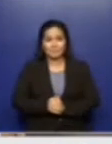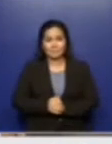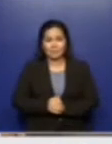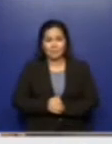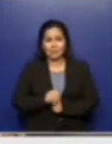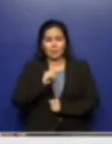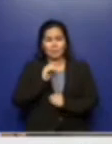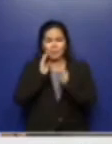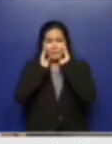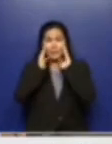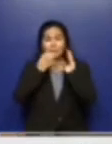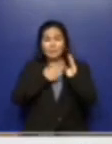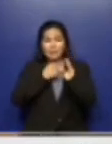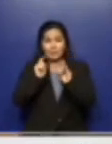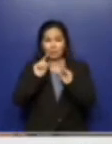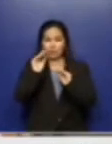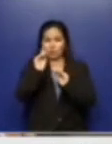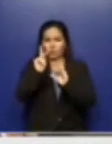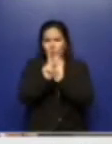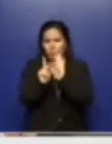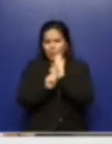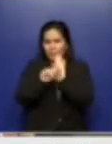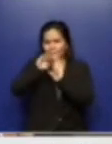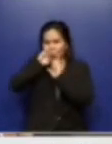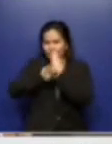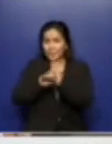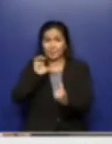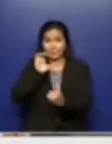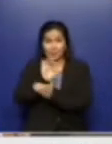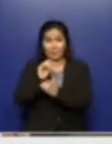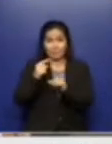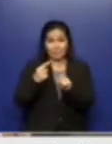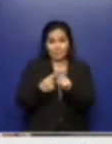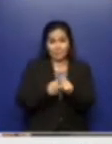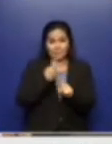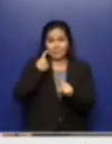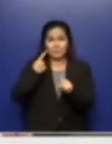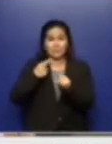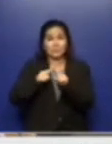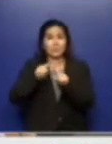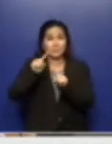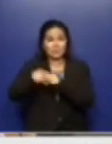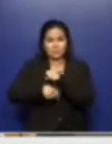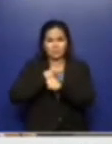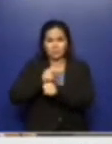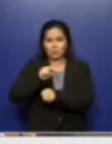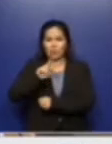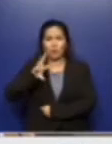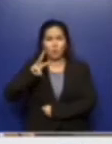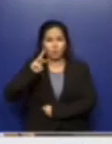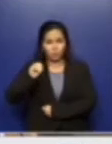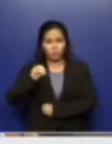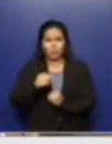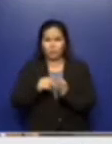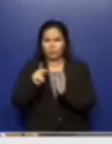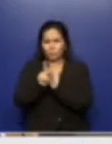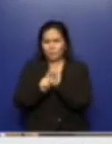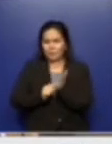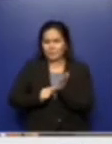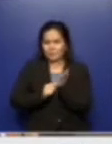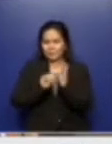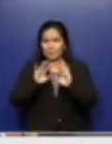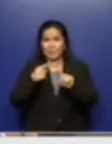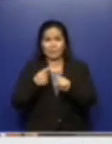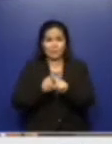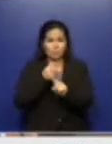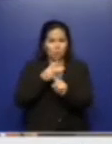มีความตั้งใจว่าจะให้กฎหมายฉบับนี้บังคับใช้1มกราคม60นะครับแล้วก็เสนอกฎหมายกันประมาณเดือนธันวาคมปี